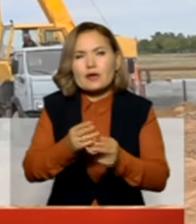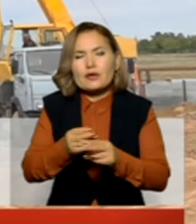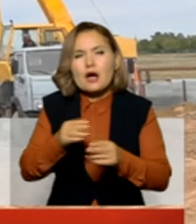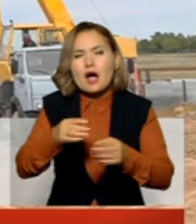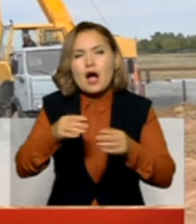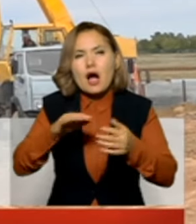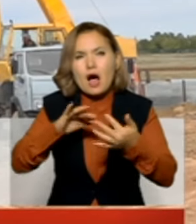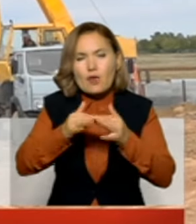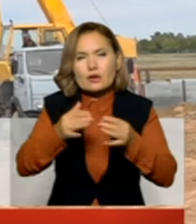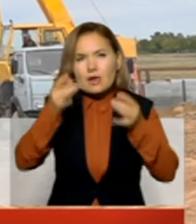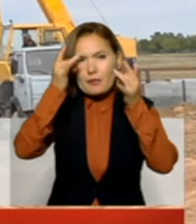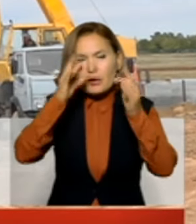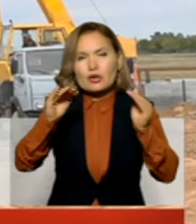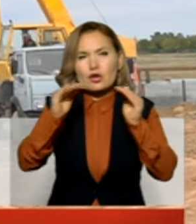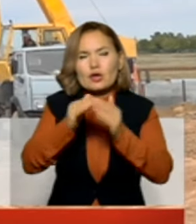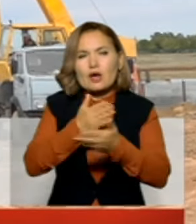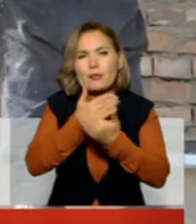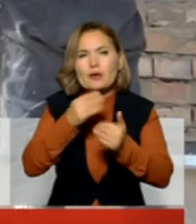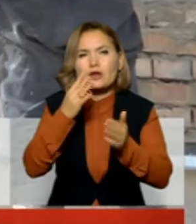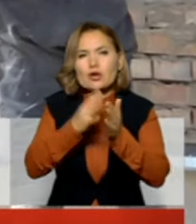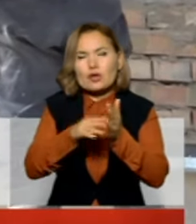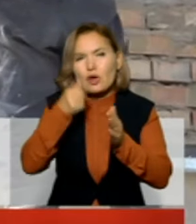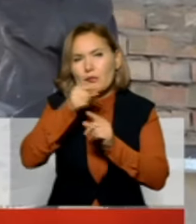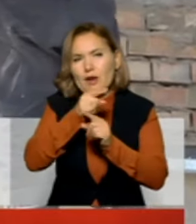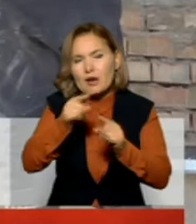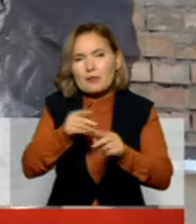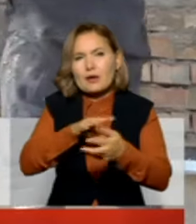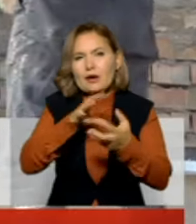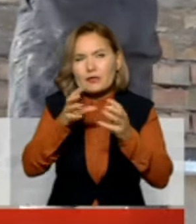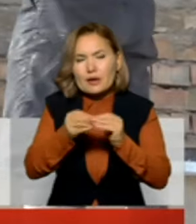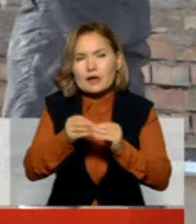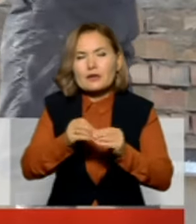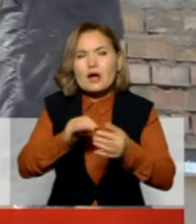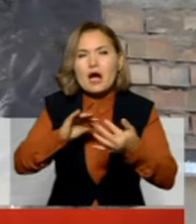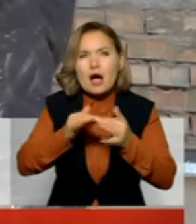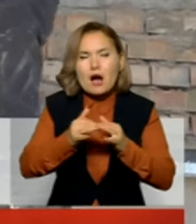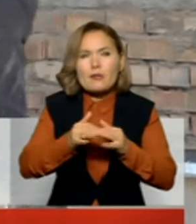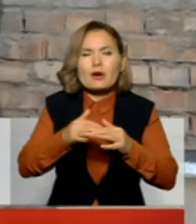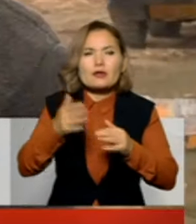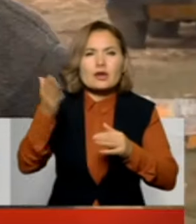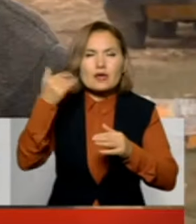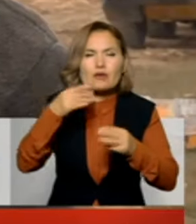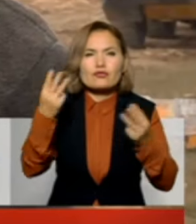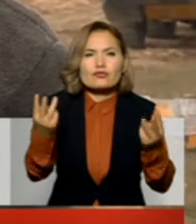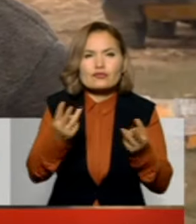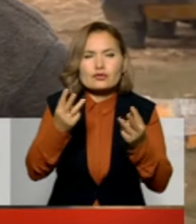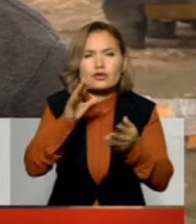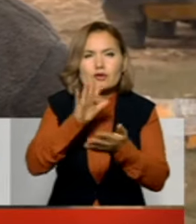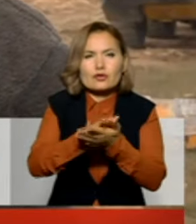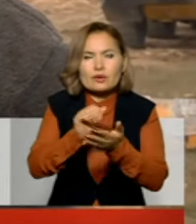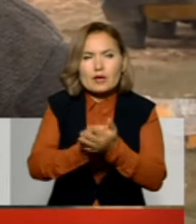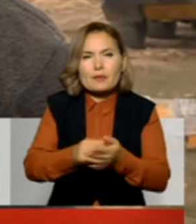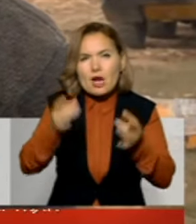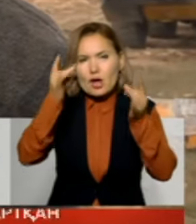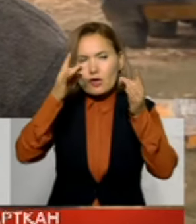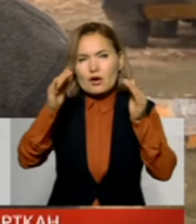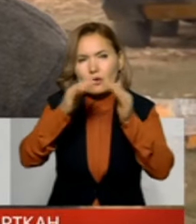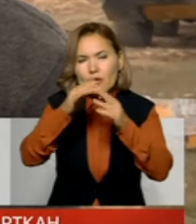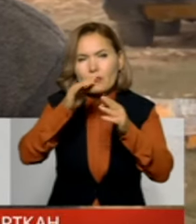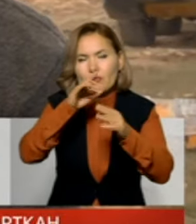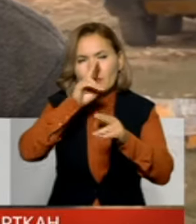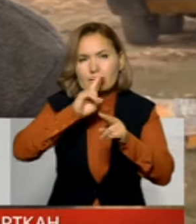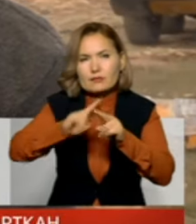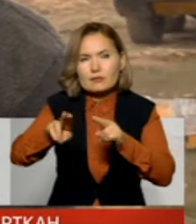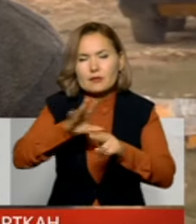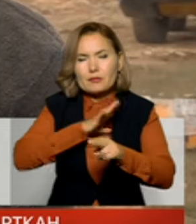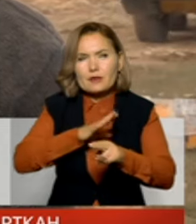ауылда мәдениет үйі атымен жоқ. 90-шы жылдары еге болатын ел табылмай өртеніп кеткен. Адам рухани бай болса,